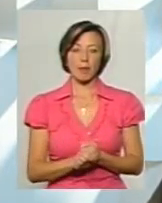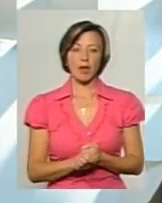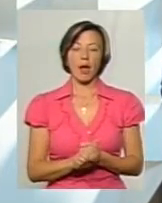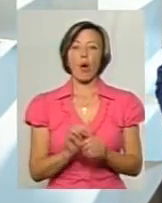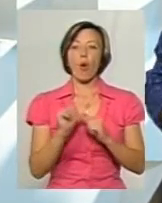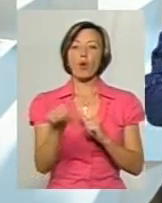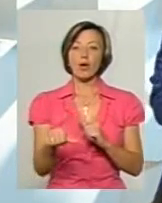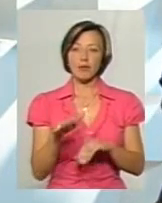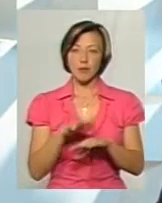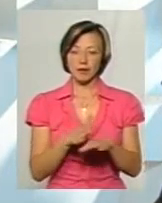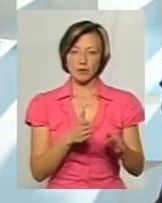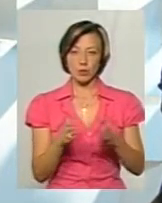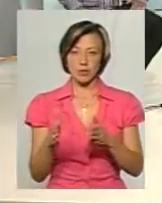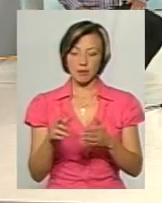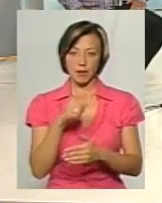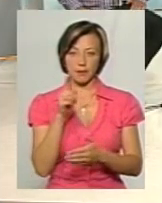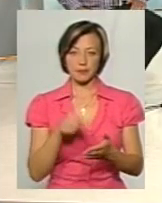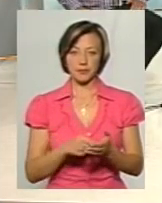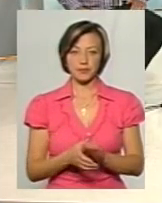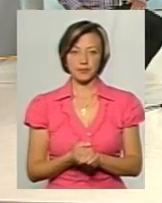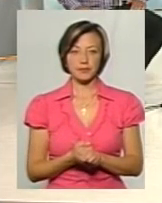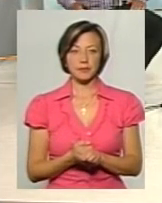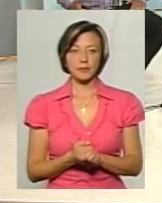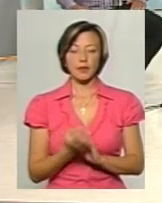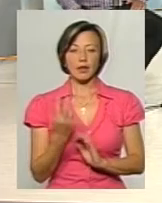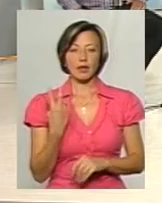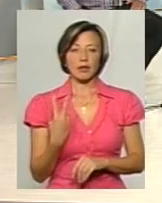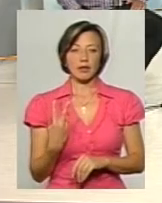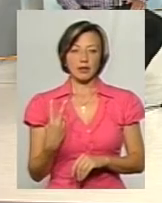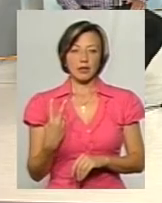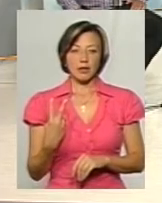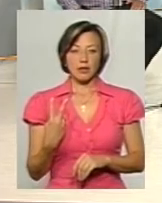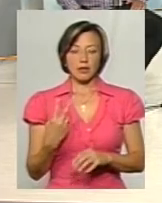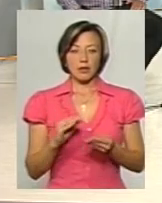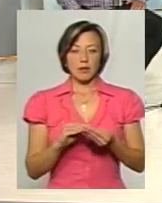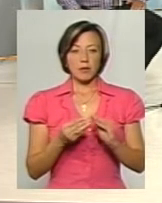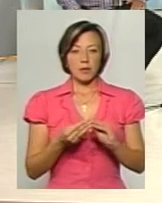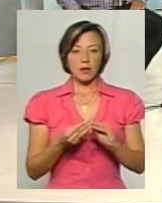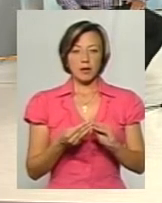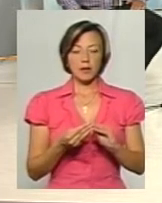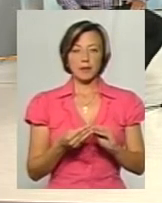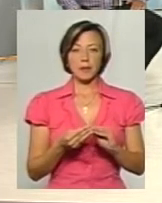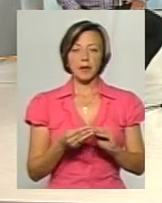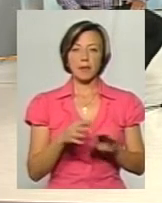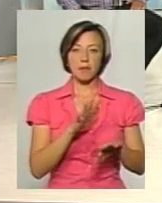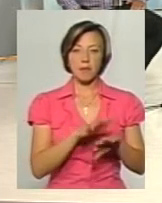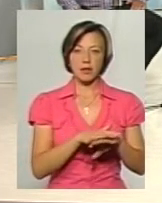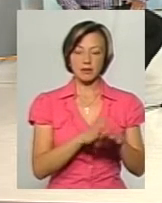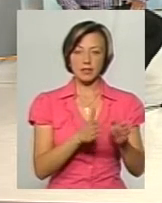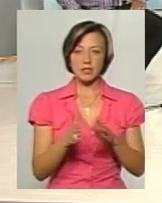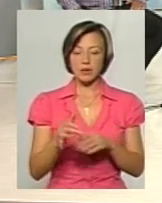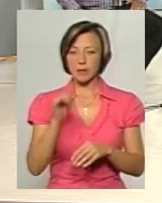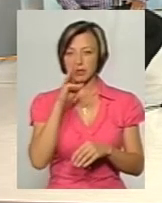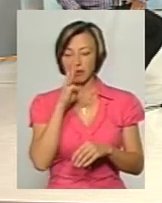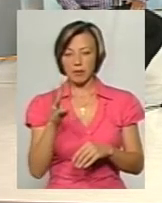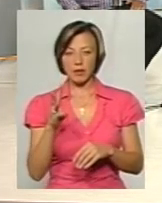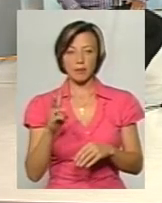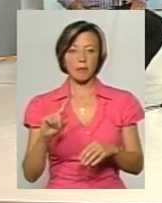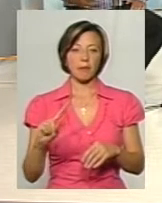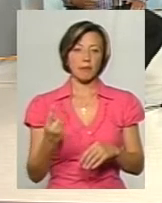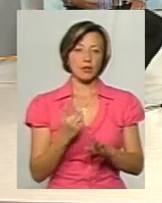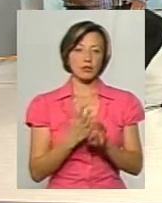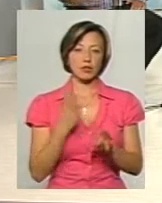Окрім неї, на дійсно, вашу думку. Дві проблеми, два питання таких цікавих – це банківська система і заробітна платня. Перш за